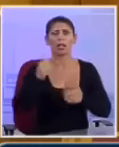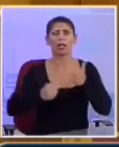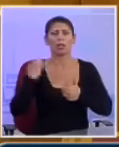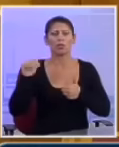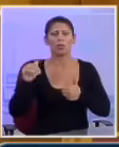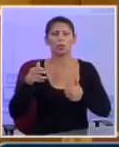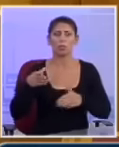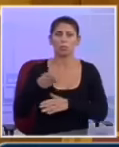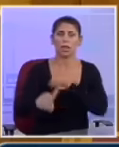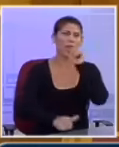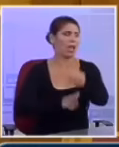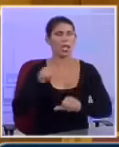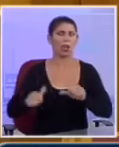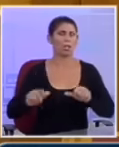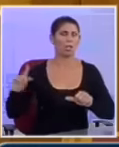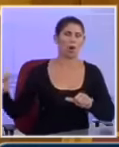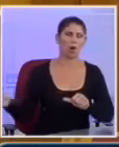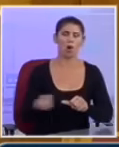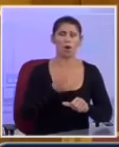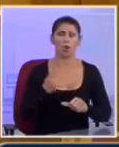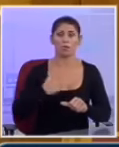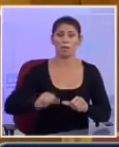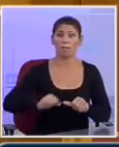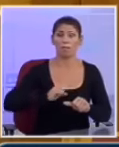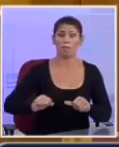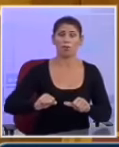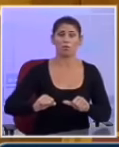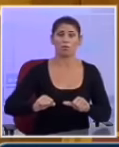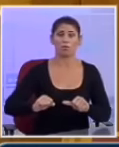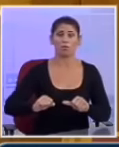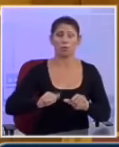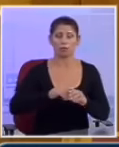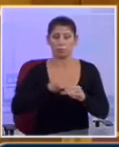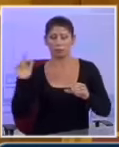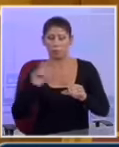τα ανατρέψατε όλα και υπό το φόβο να μην φύγετε από το ευρώ,